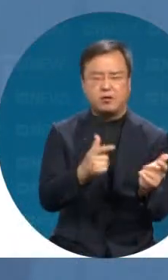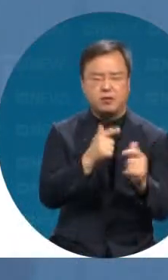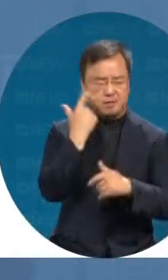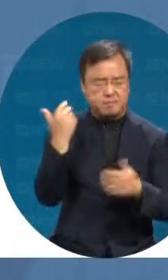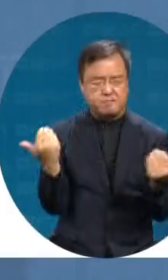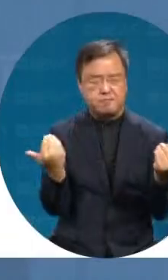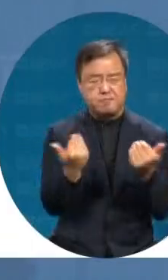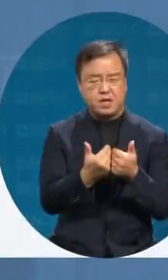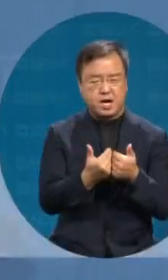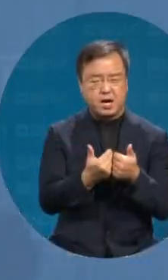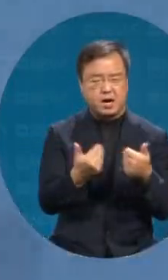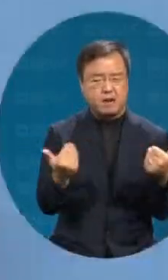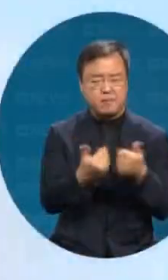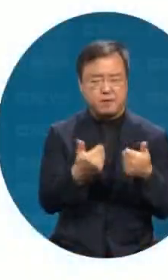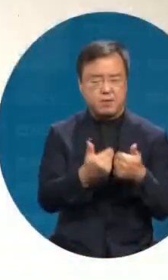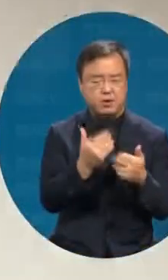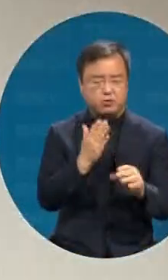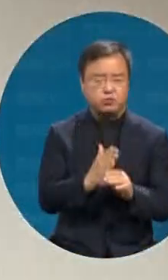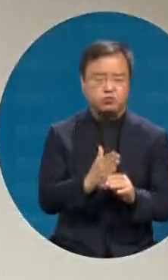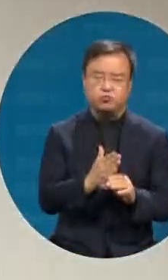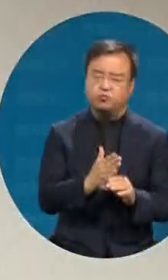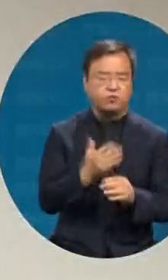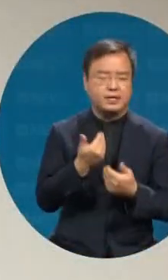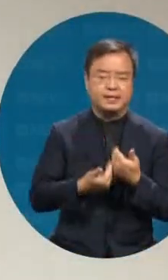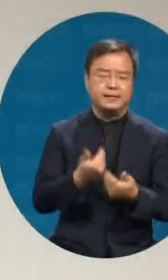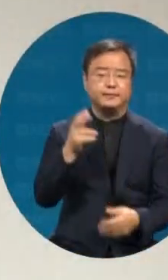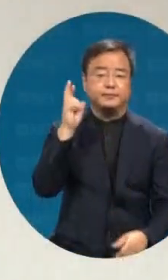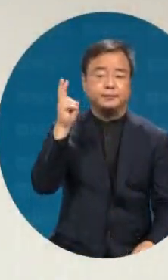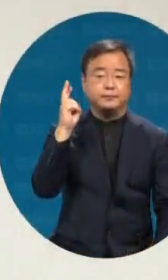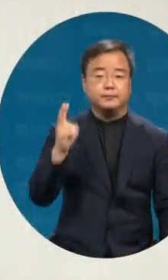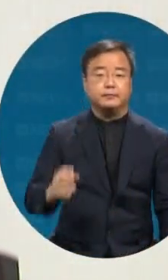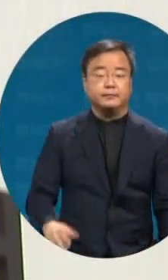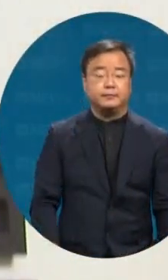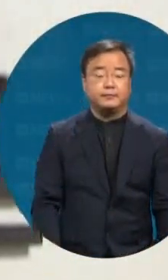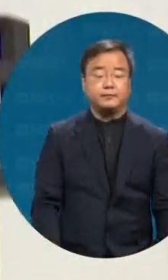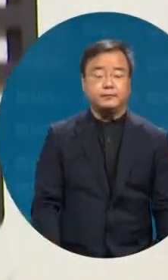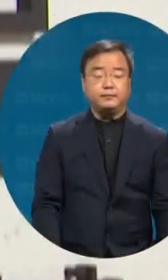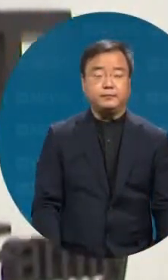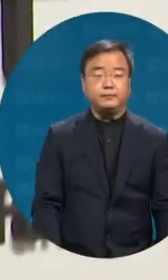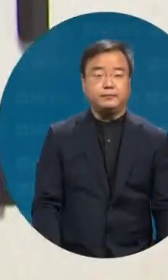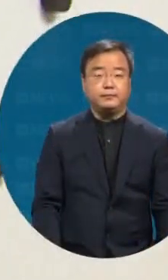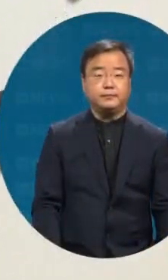법안통과의 적자는 진통이 예상됩니다 EBS 뉴스 진태입니다